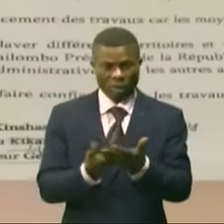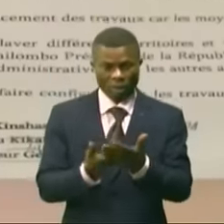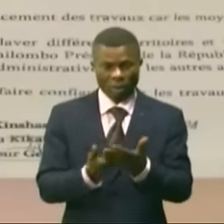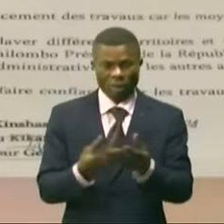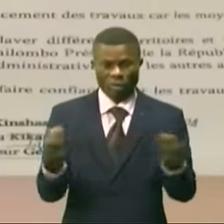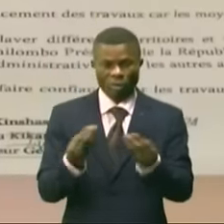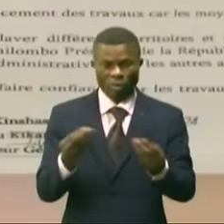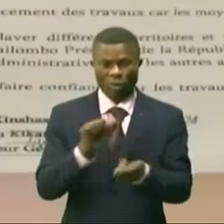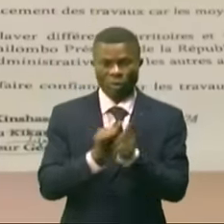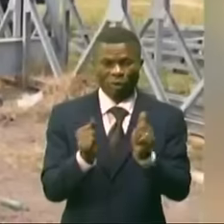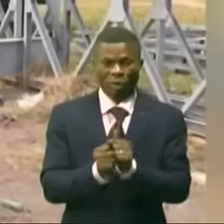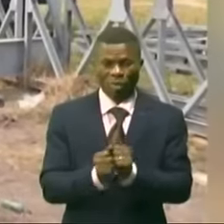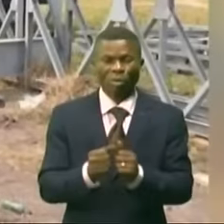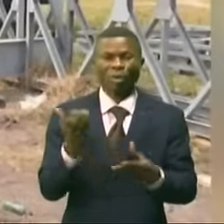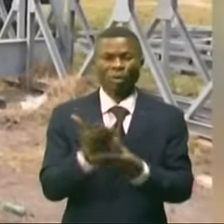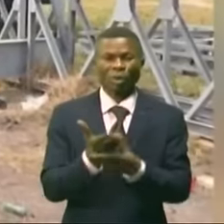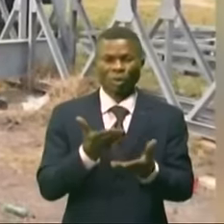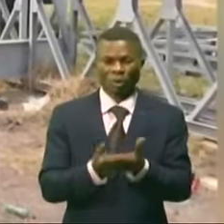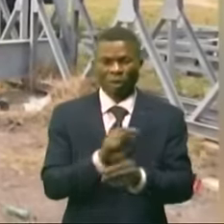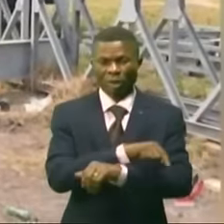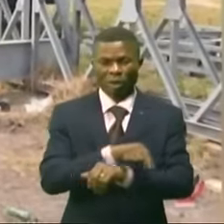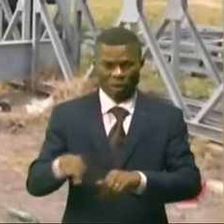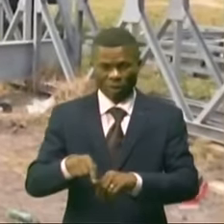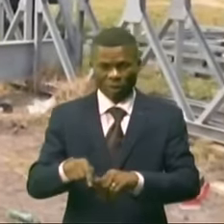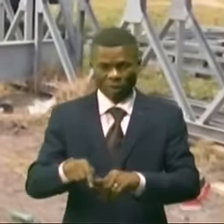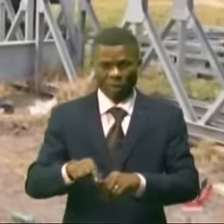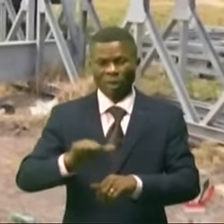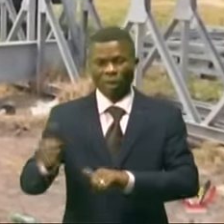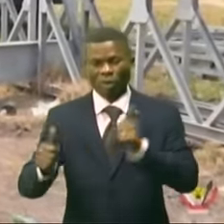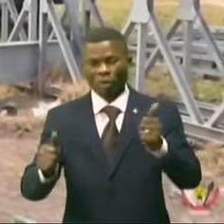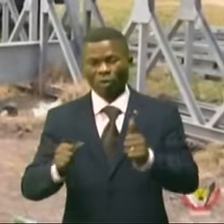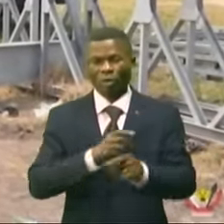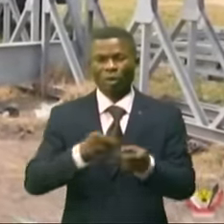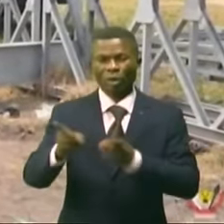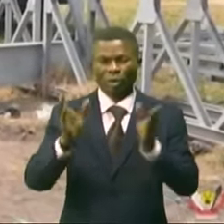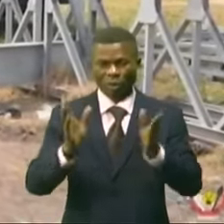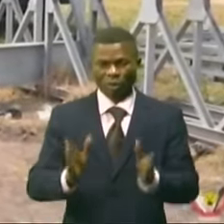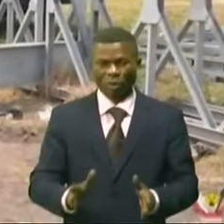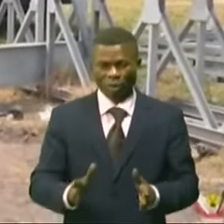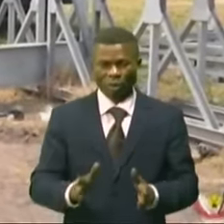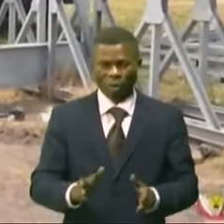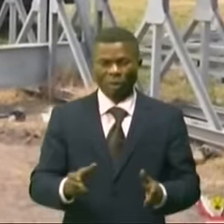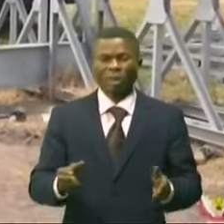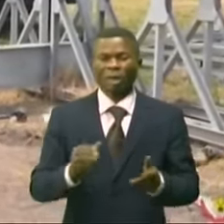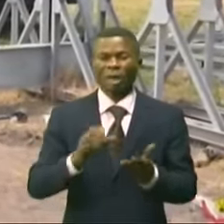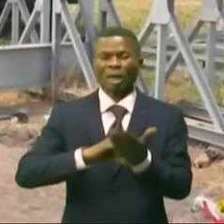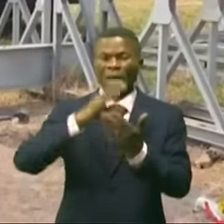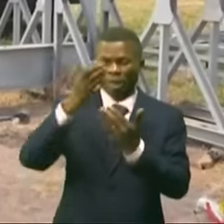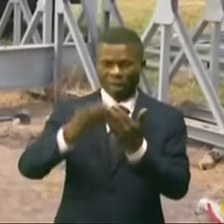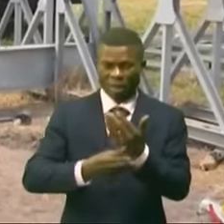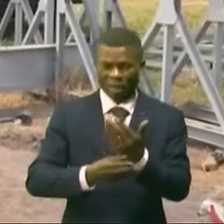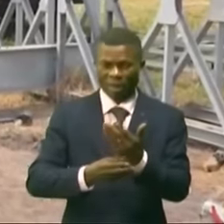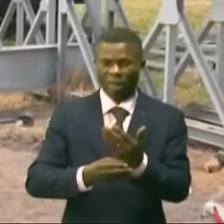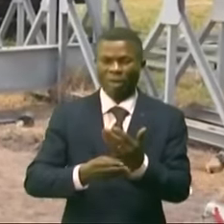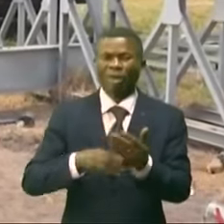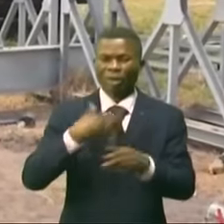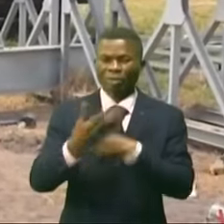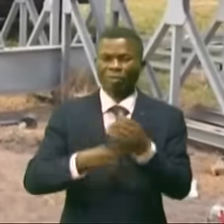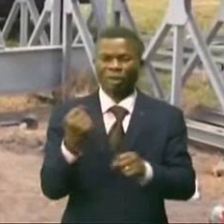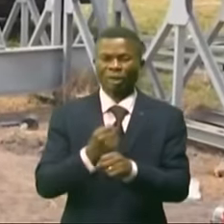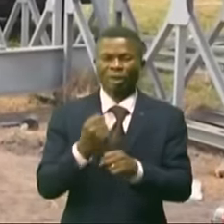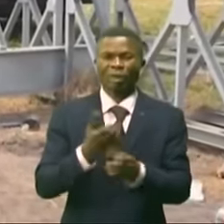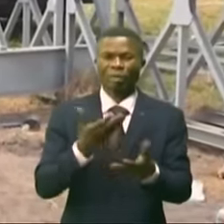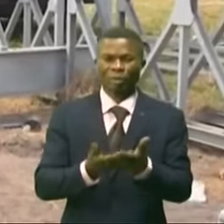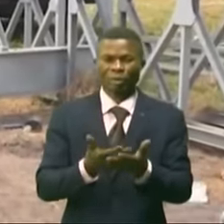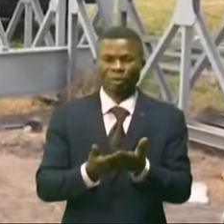procédures administratives impliquant d'autres administrations ce qui a impacté les calendriés iicial de réalisation de travaux